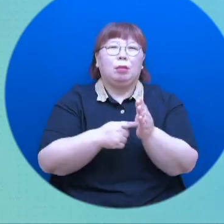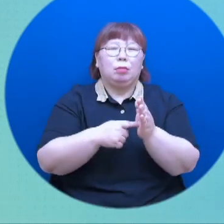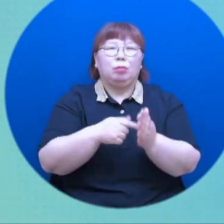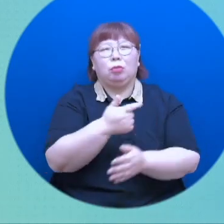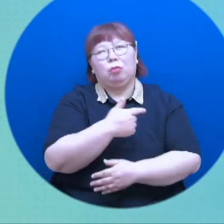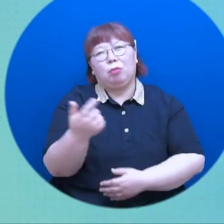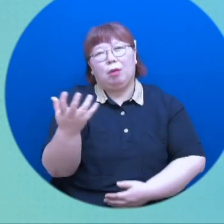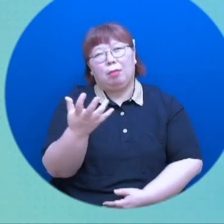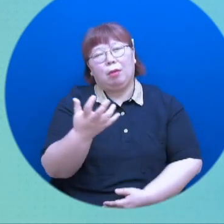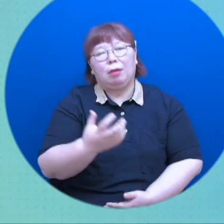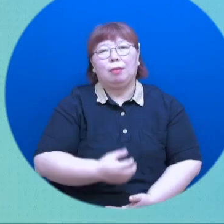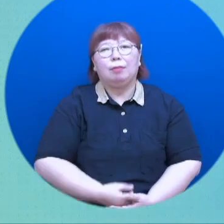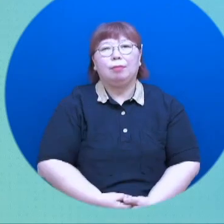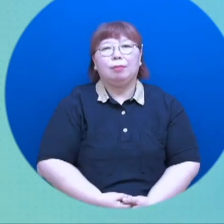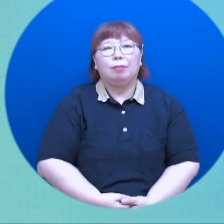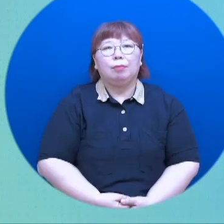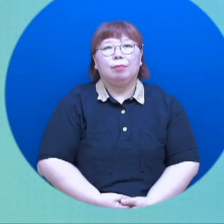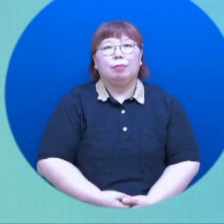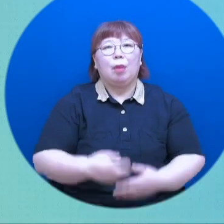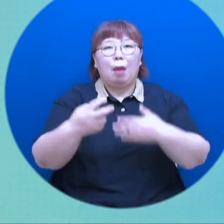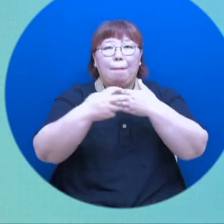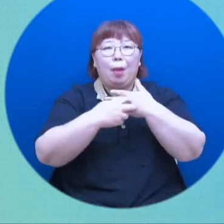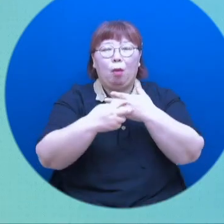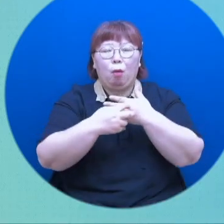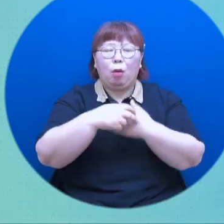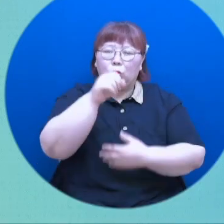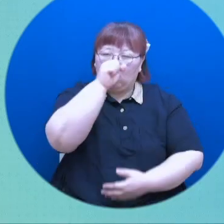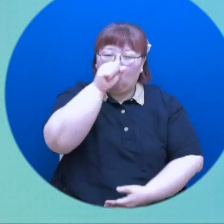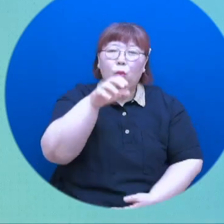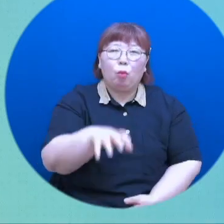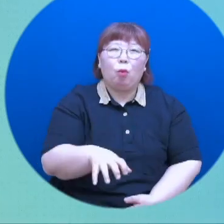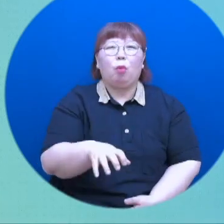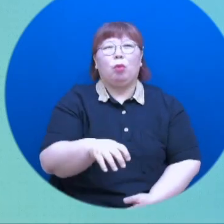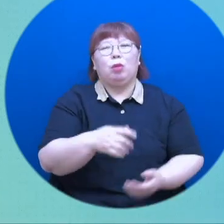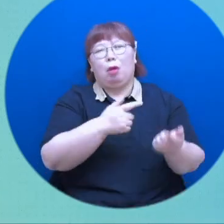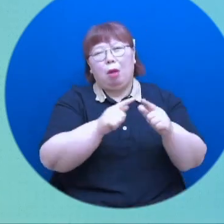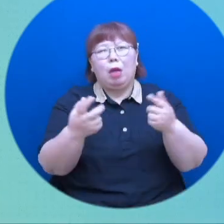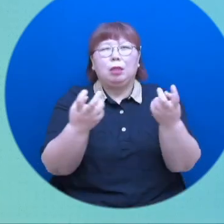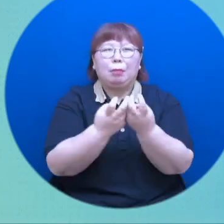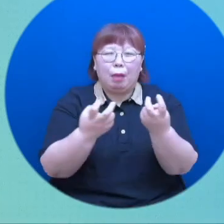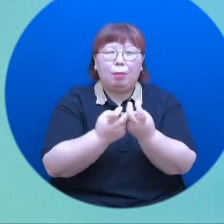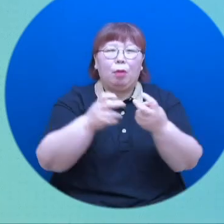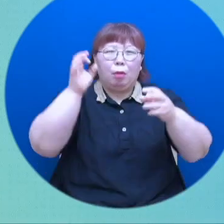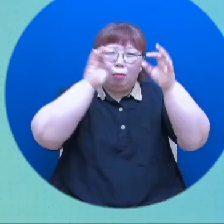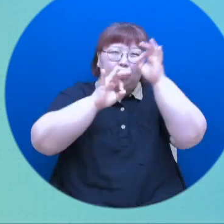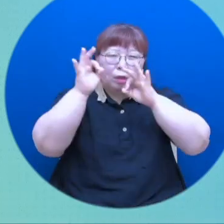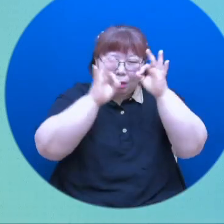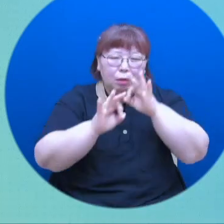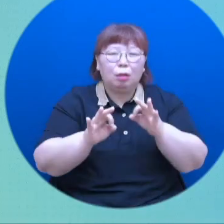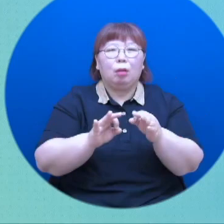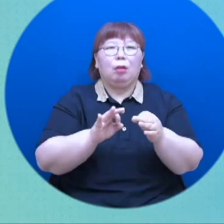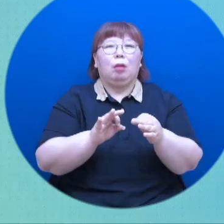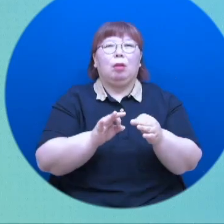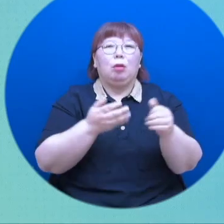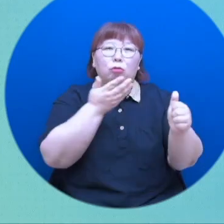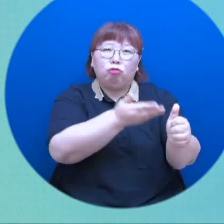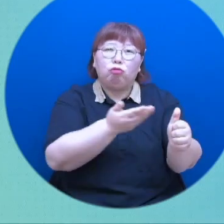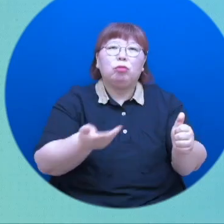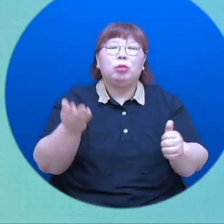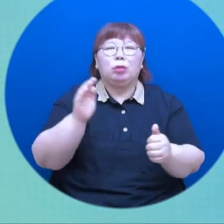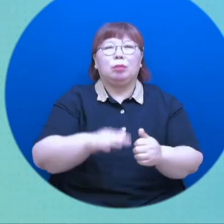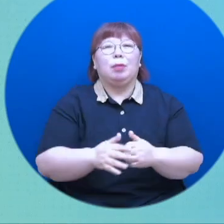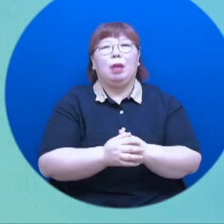오죽하겠습니까? 병원, 좋은 민간요법 모든 걸 다 동원해보지만은